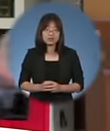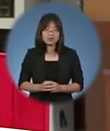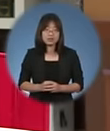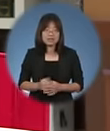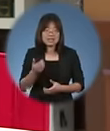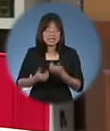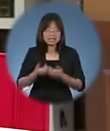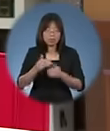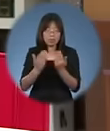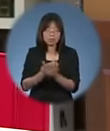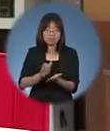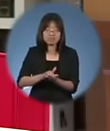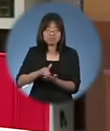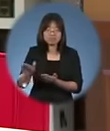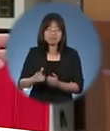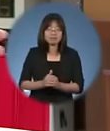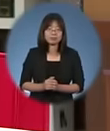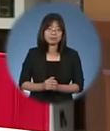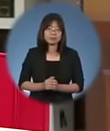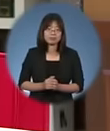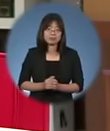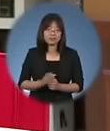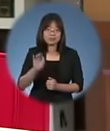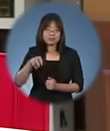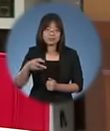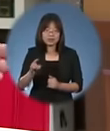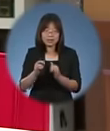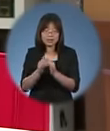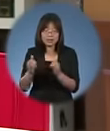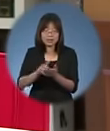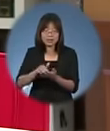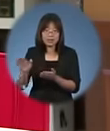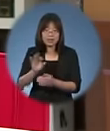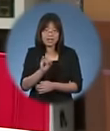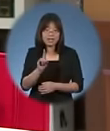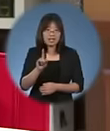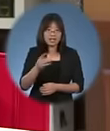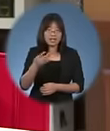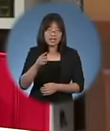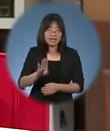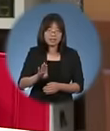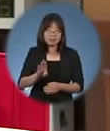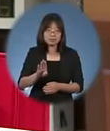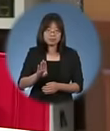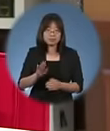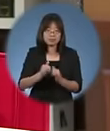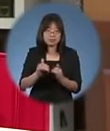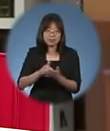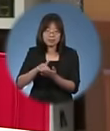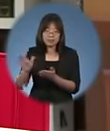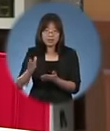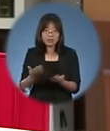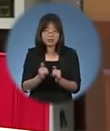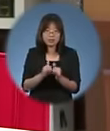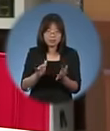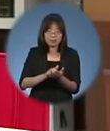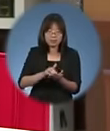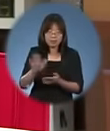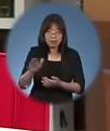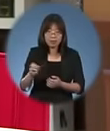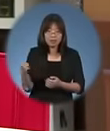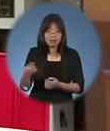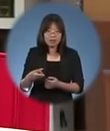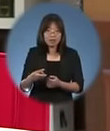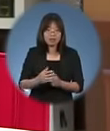전부 추방을 버렸어요. 유대인 쫓아내고 아랍인 쫓아내고 예, 그러면 노동자 계급 쫓아내고